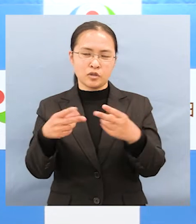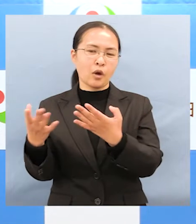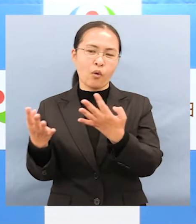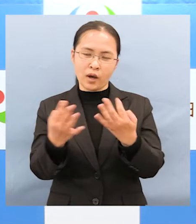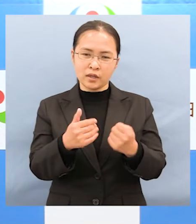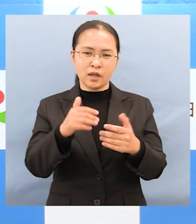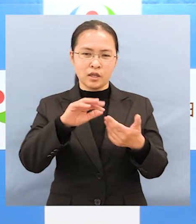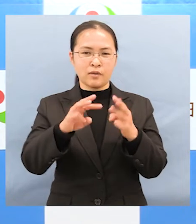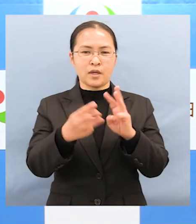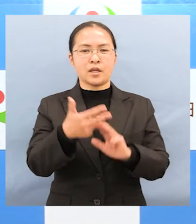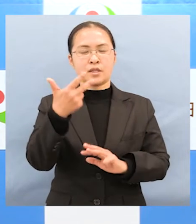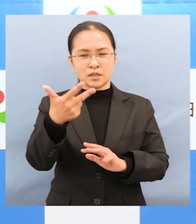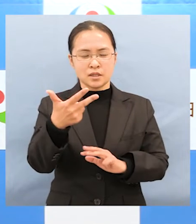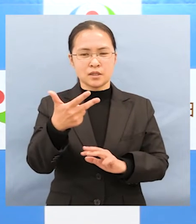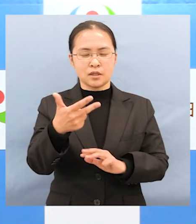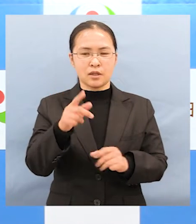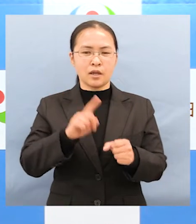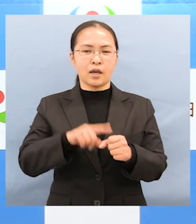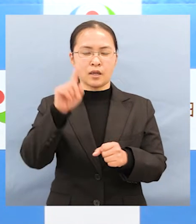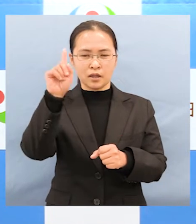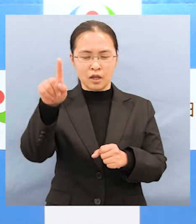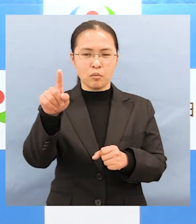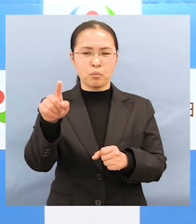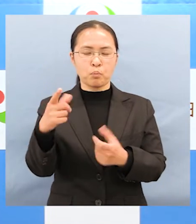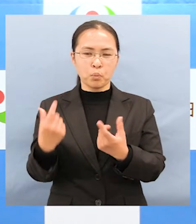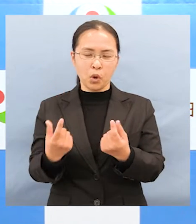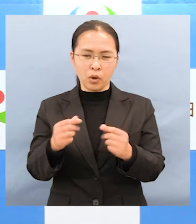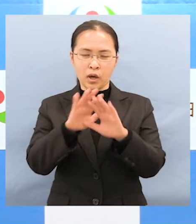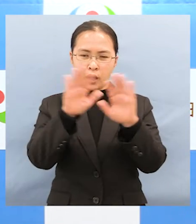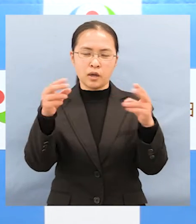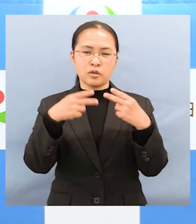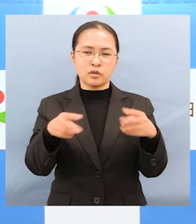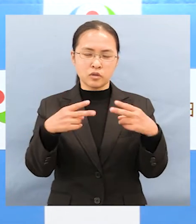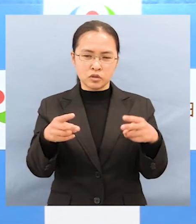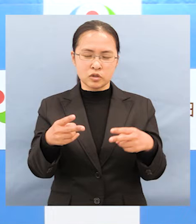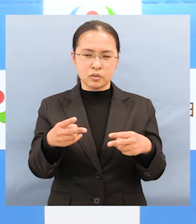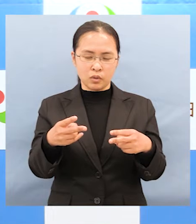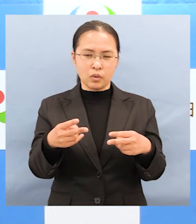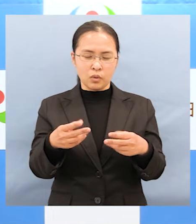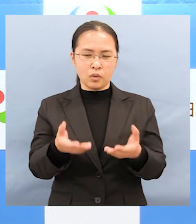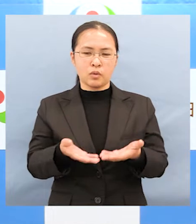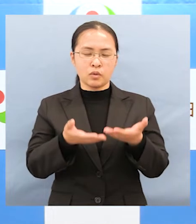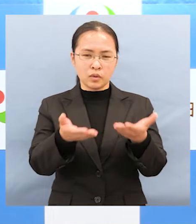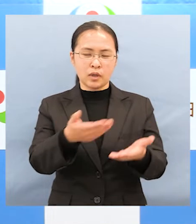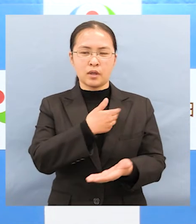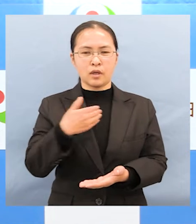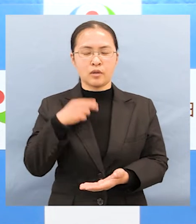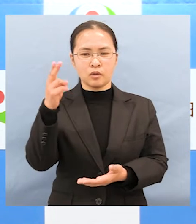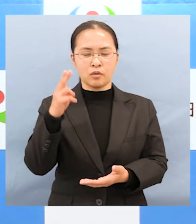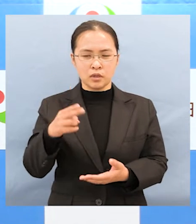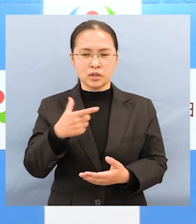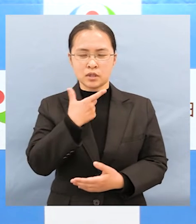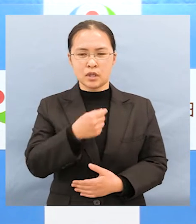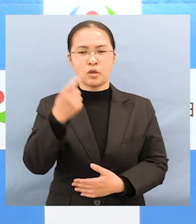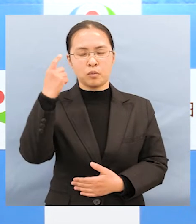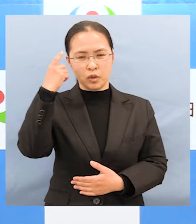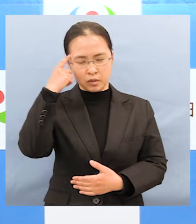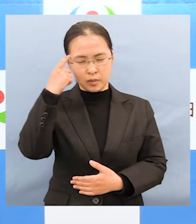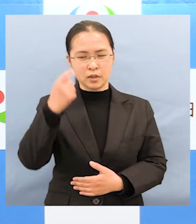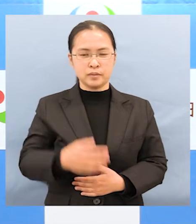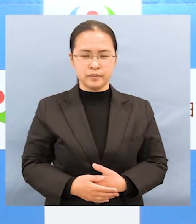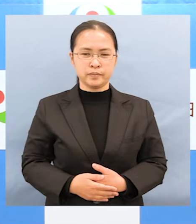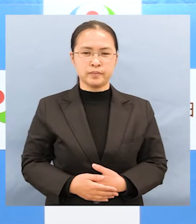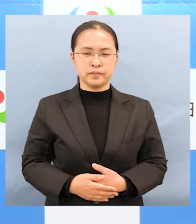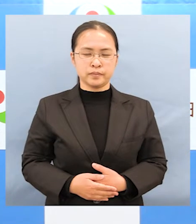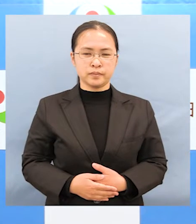った磐田市でありますので、来年も明るいニュースを少しでも届けられるようにしていきたいなというふうに思っ